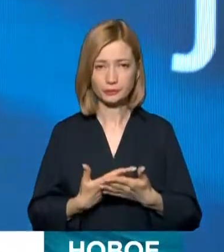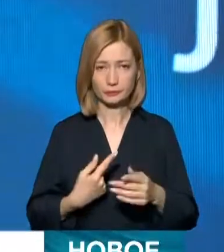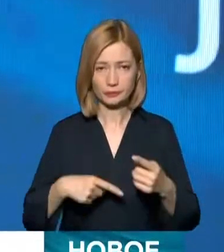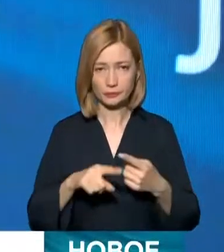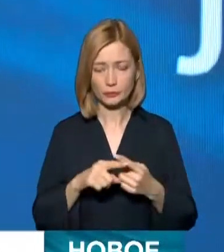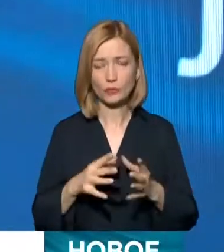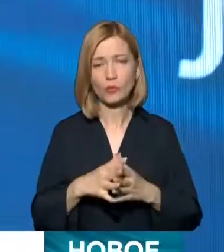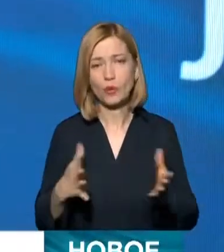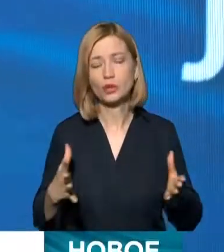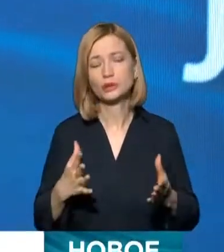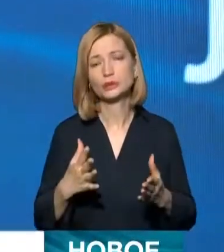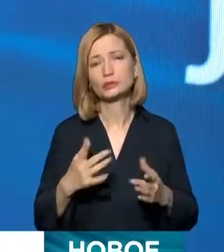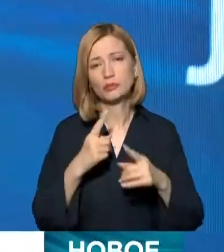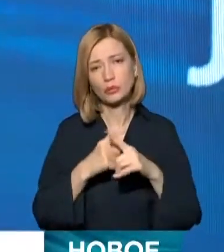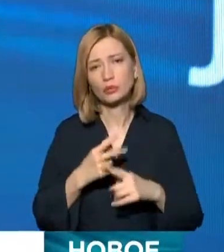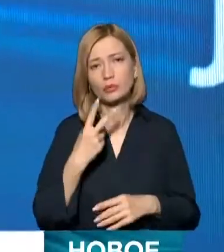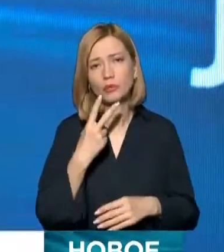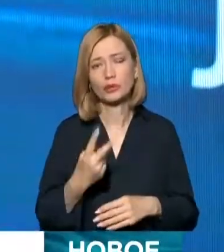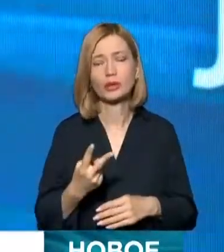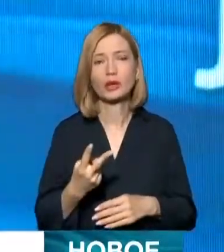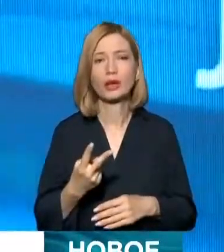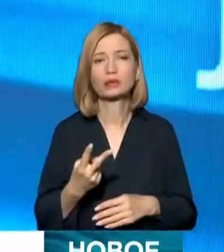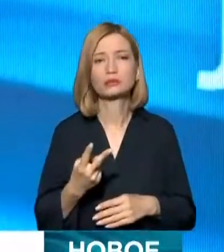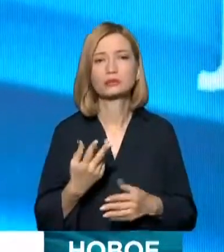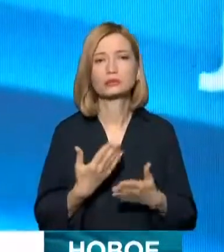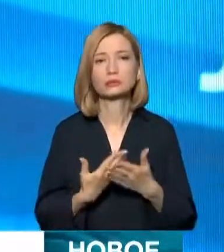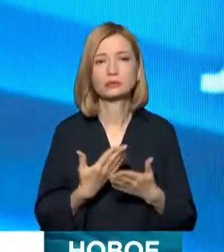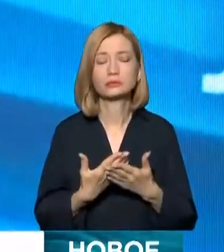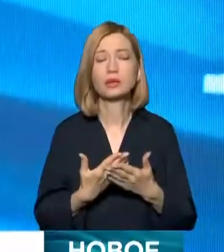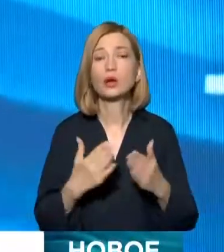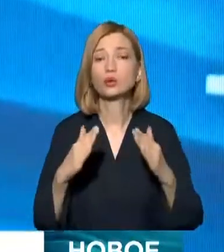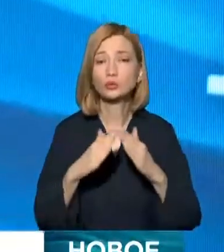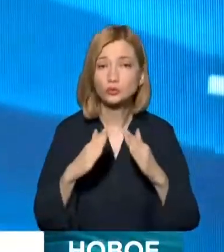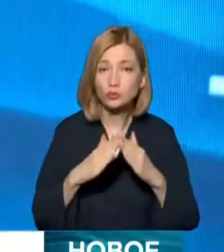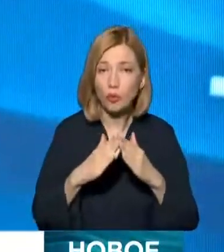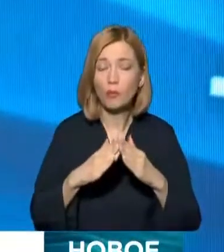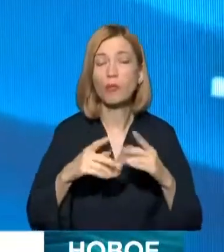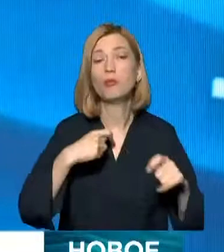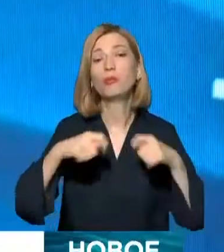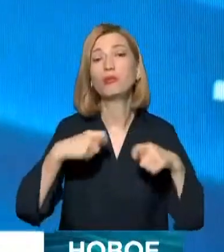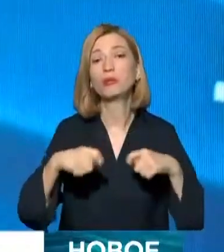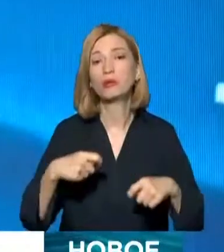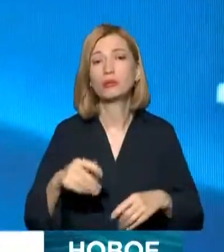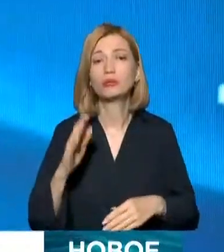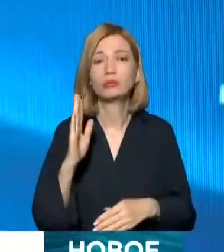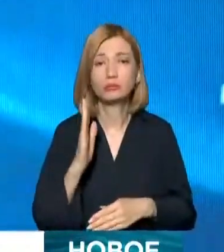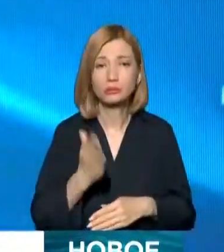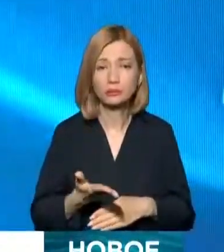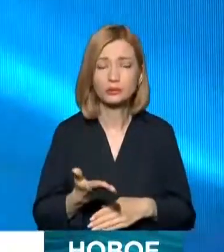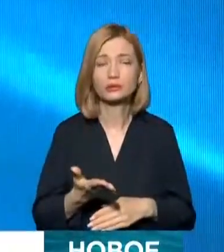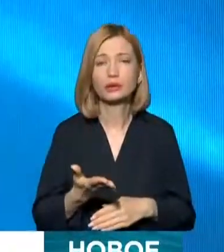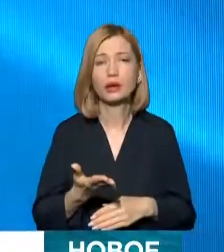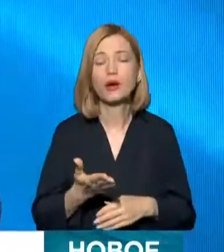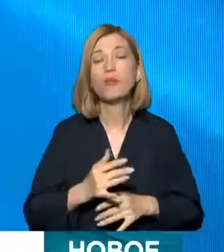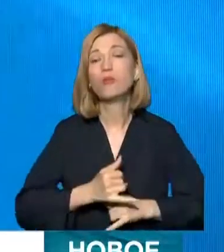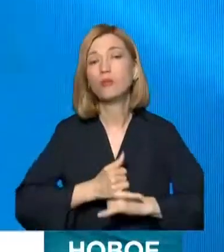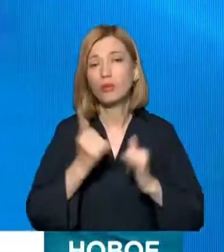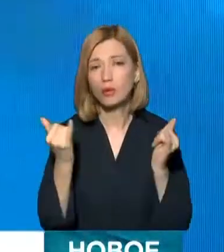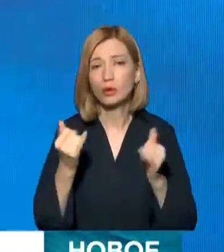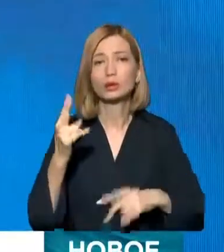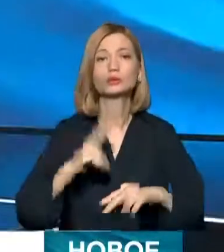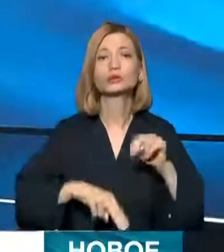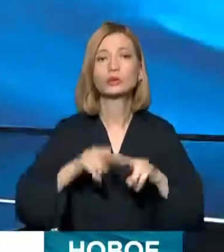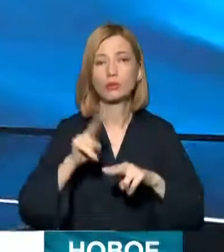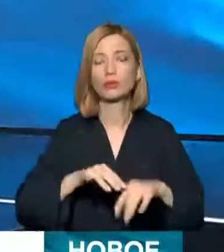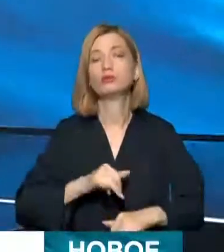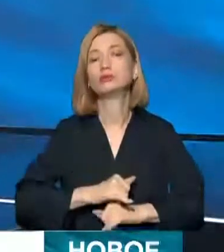более позитивно смотреть. Ну, допустим, даже вот плюс – оживиться рынок жилья. Так. Он за собой повлечет оживление, допустим, строительного сектора.